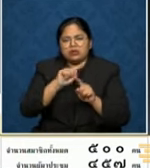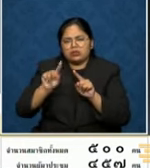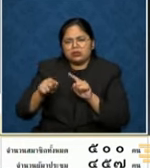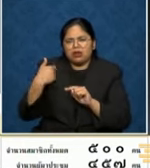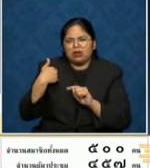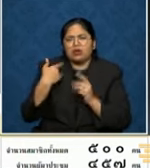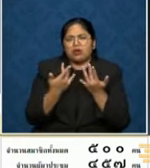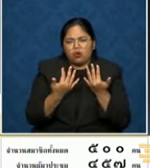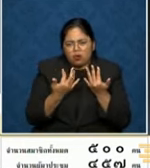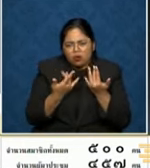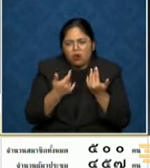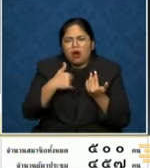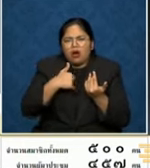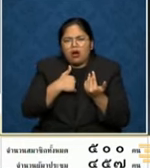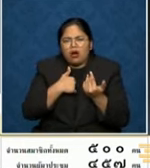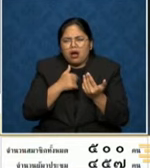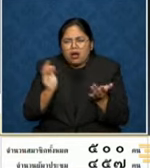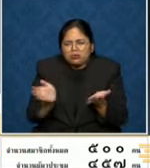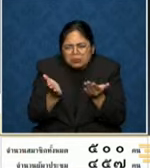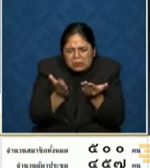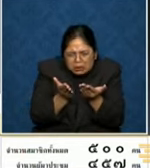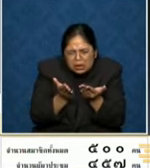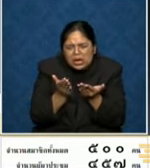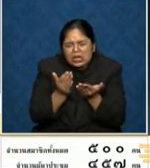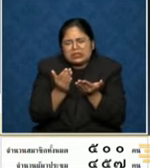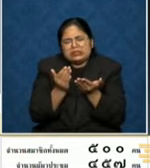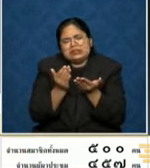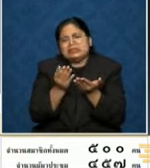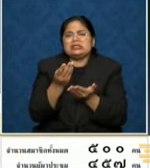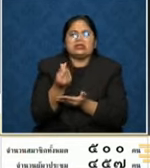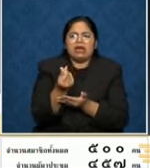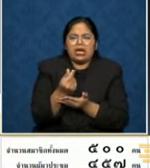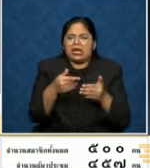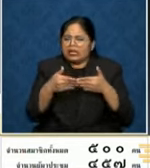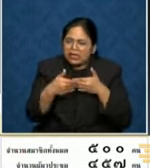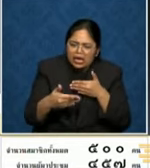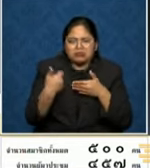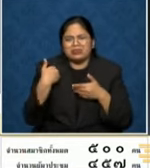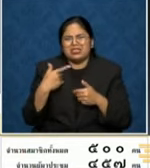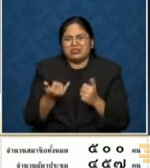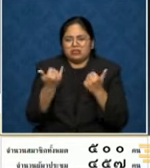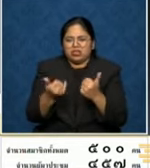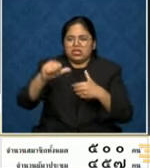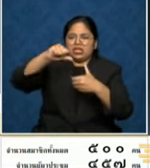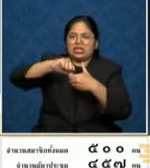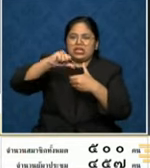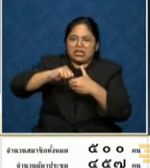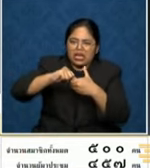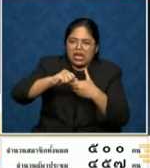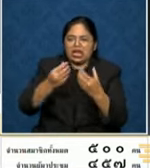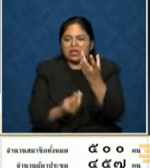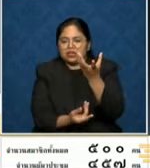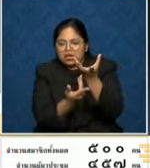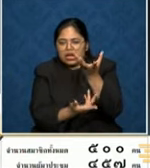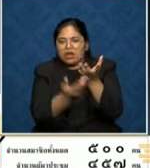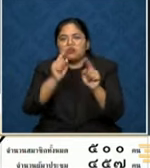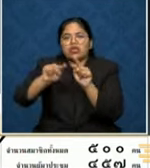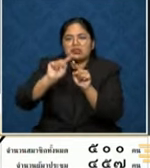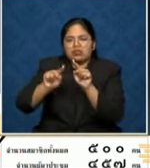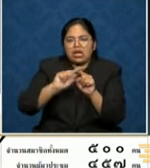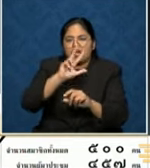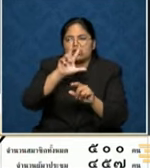ธิบายต่อไปว่าไม่รู้ว่าจะอุดหนุนไปได้นานแค่ไหนส่วนราคาก๊าซหุงต้มก็กำลังจะหมดอายุไปตั้งแต่วันที่31มีน